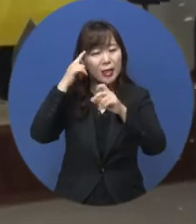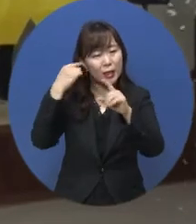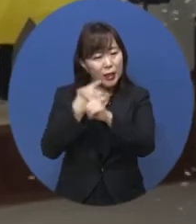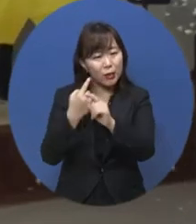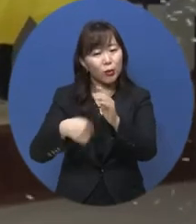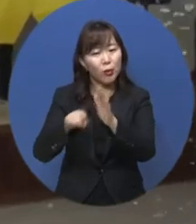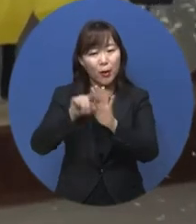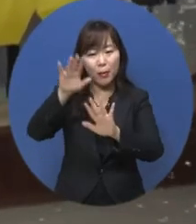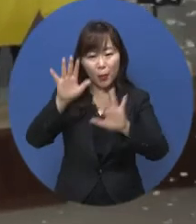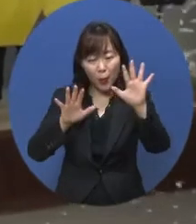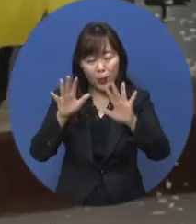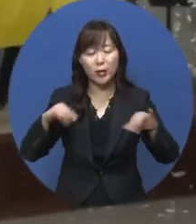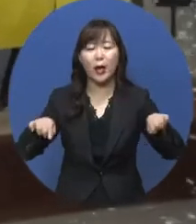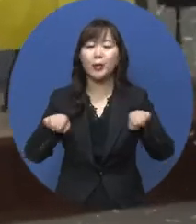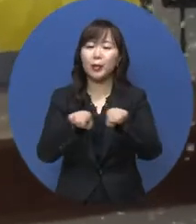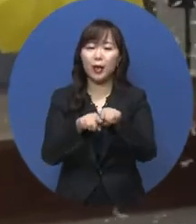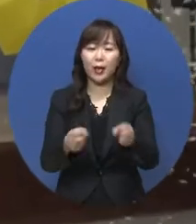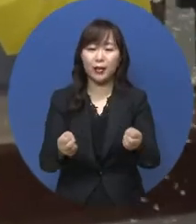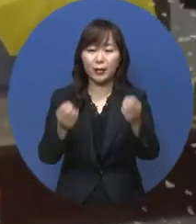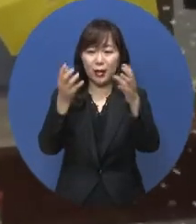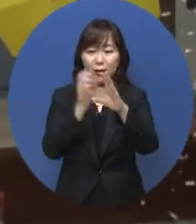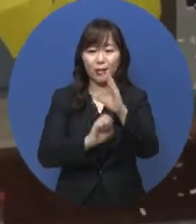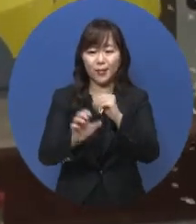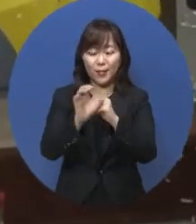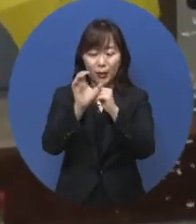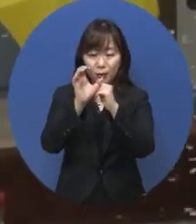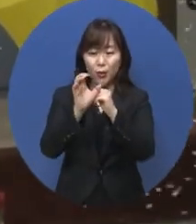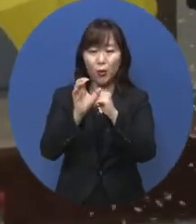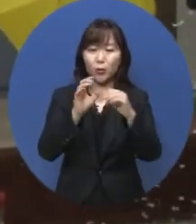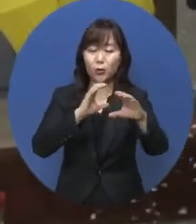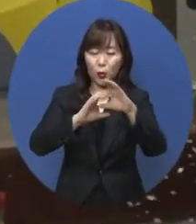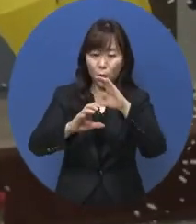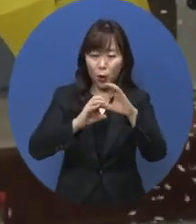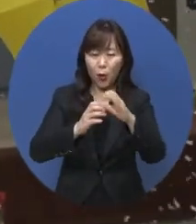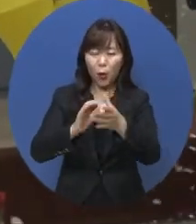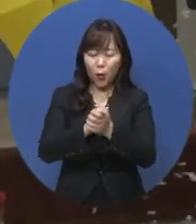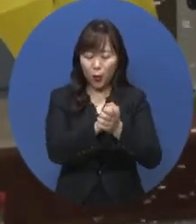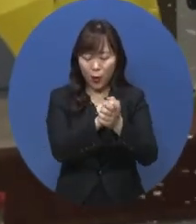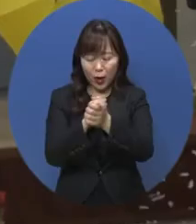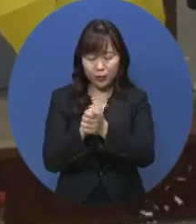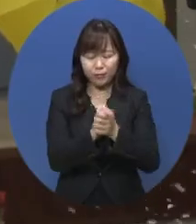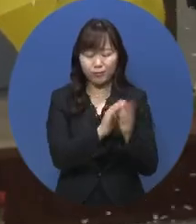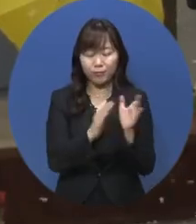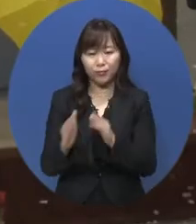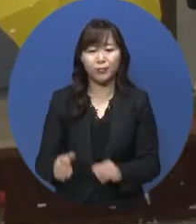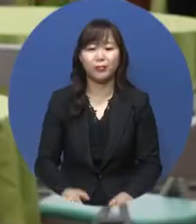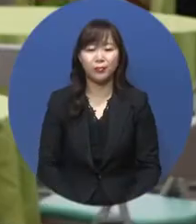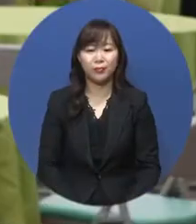위한 퍼포먼스로 행사의 열기를 더해 소통과 화합을 다졌습니다.